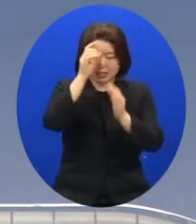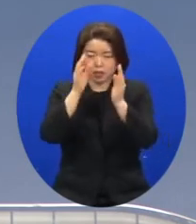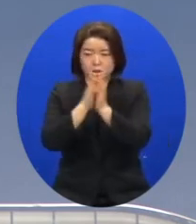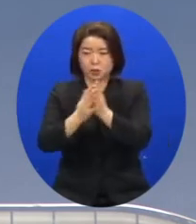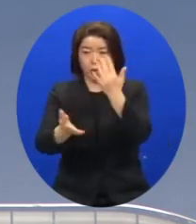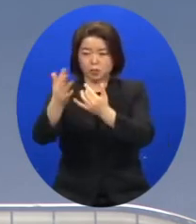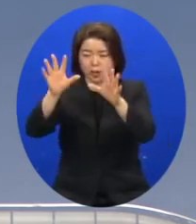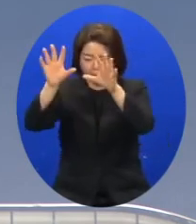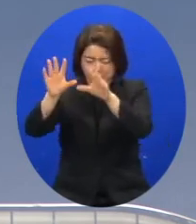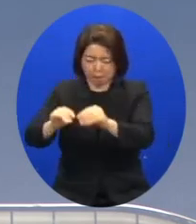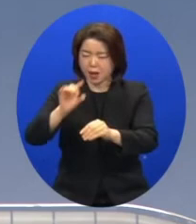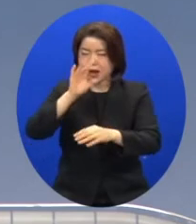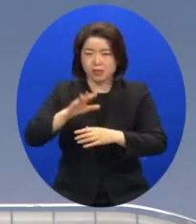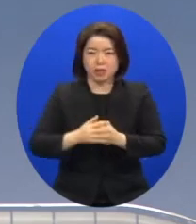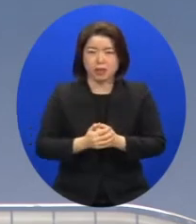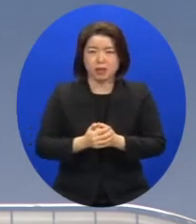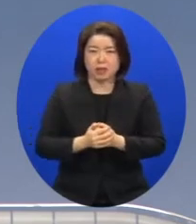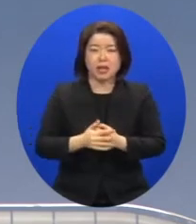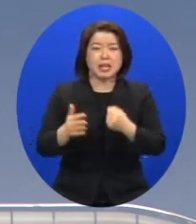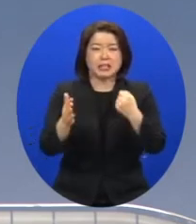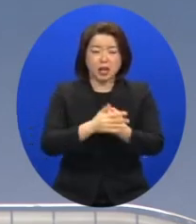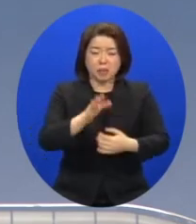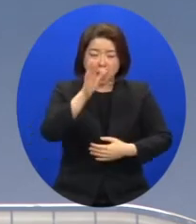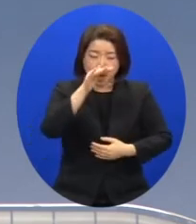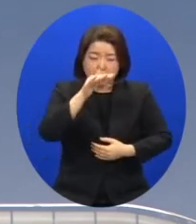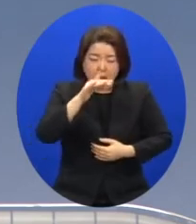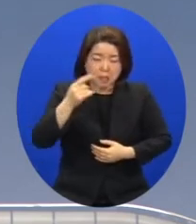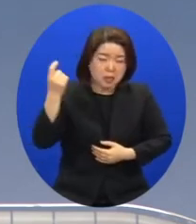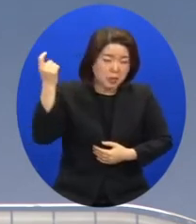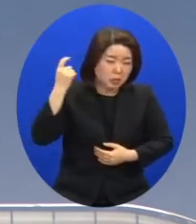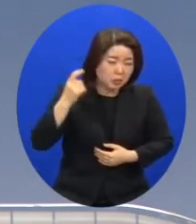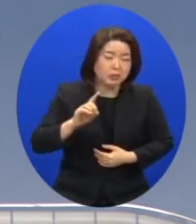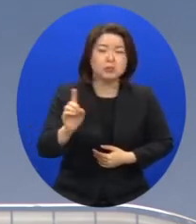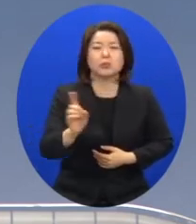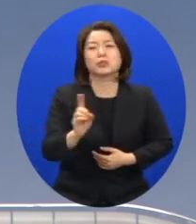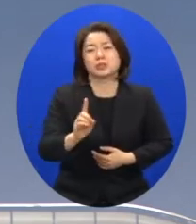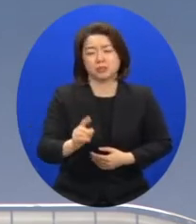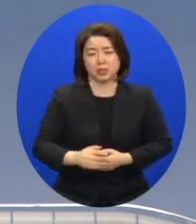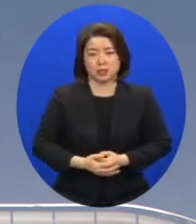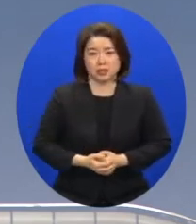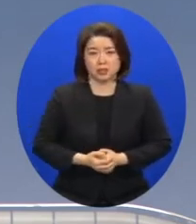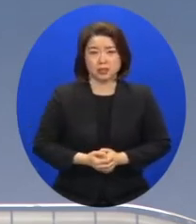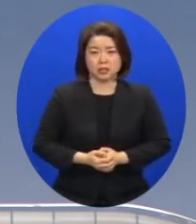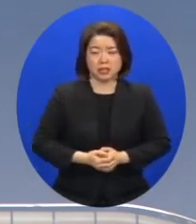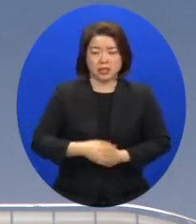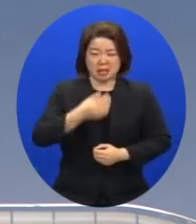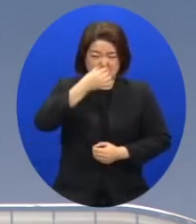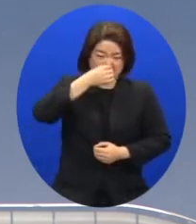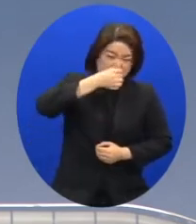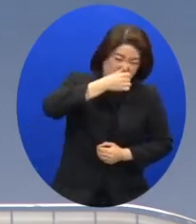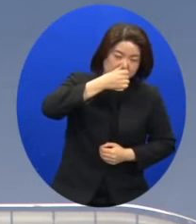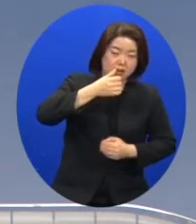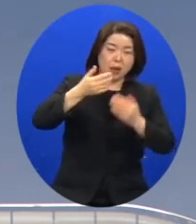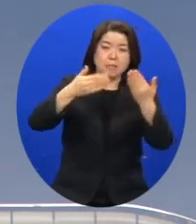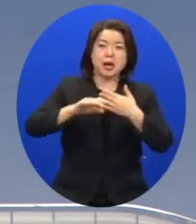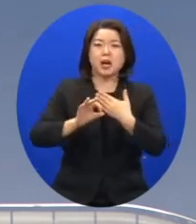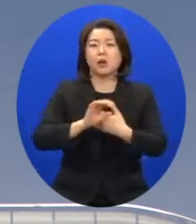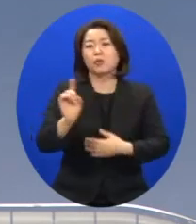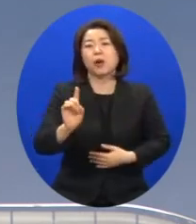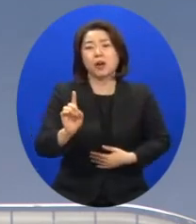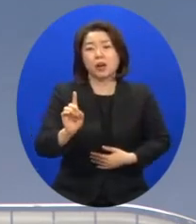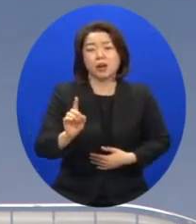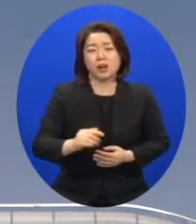된다 그래서 좀 바버 직업 받으면 어때요 바브 지급 받으면 무시 당하면 어떠냐고 무엇이다